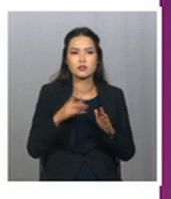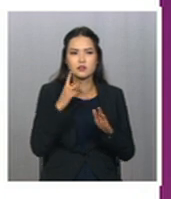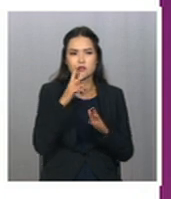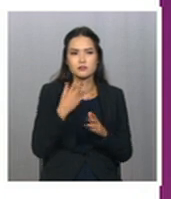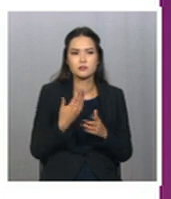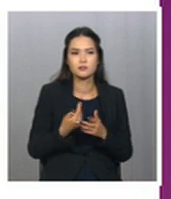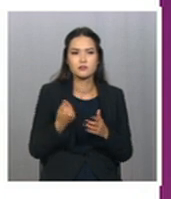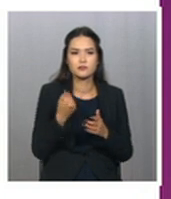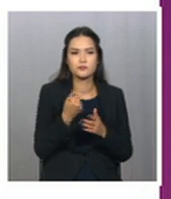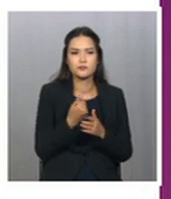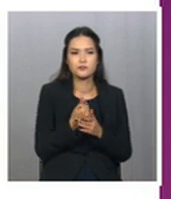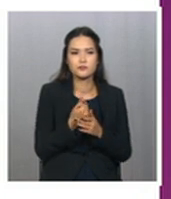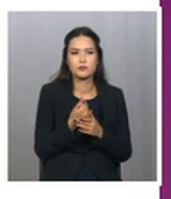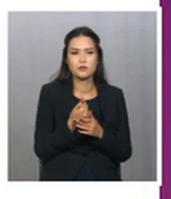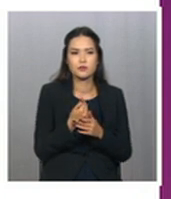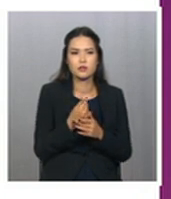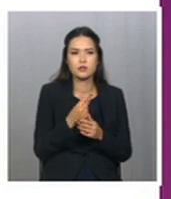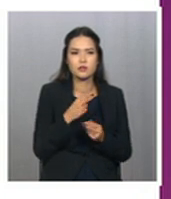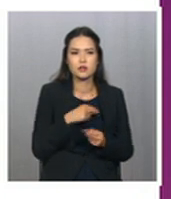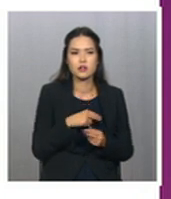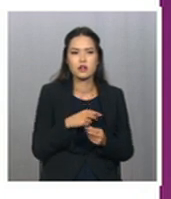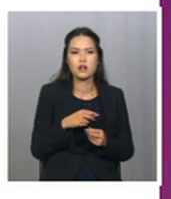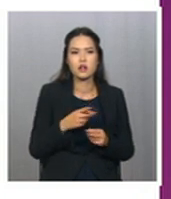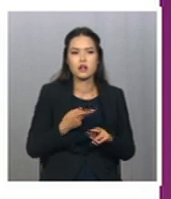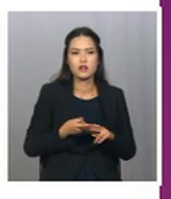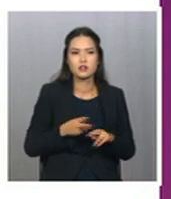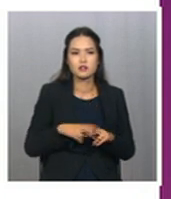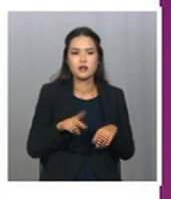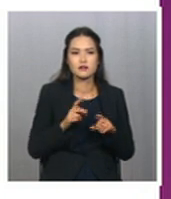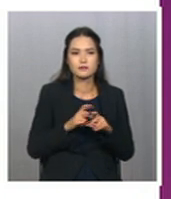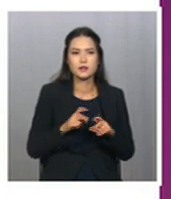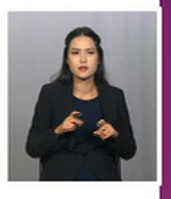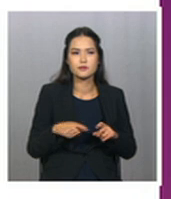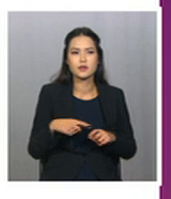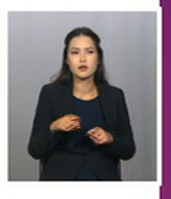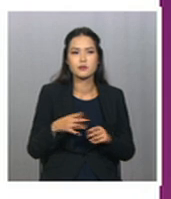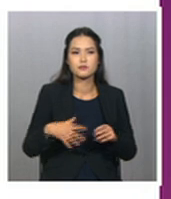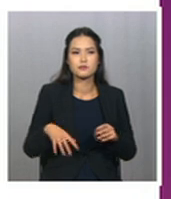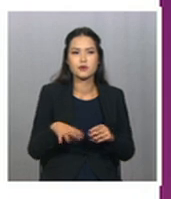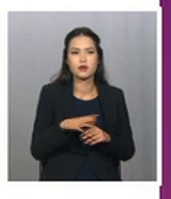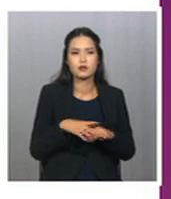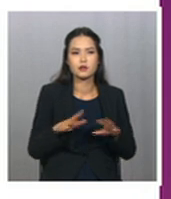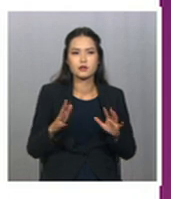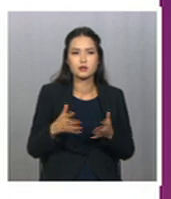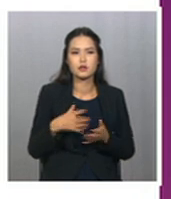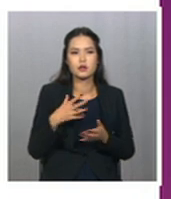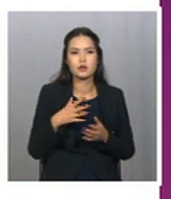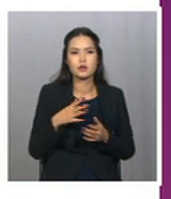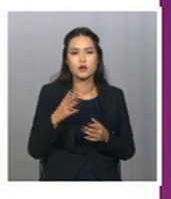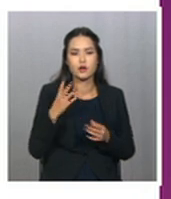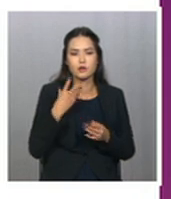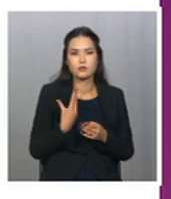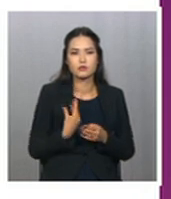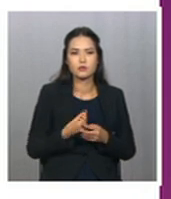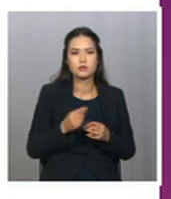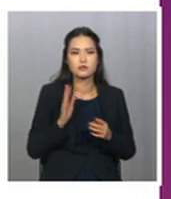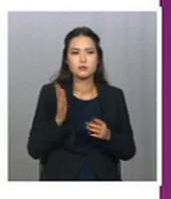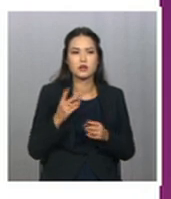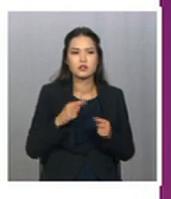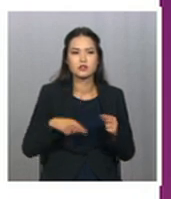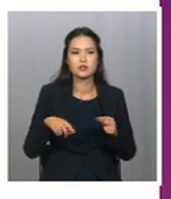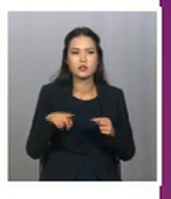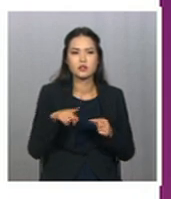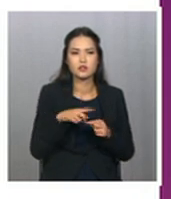болған ізгі ниеті, әсіресе мектепке барар жолдағы өзеннен балаларды жалаң аяқ арқалап